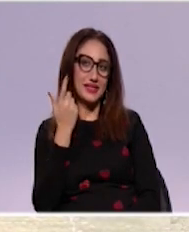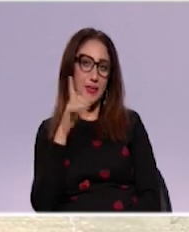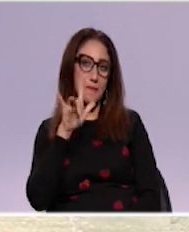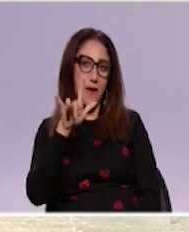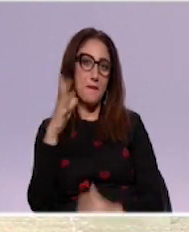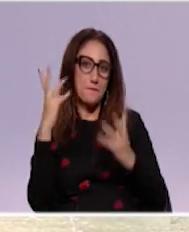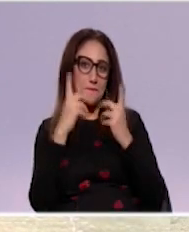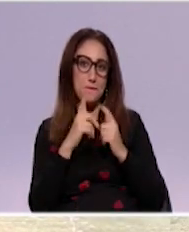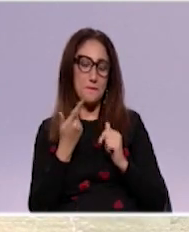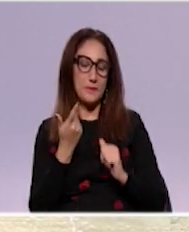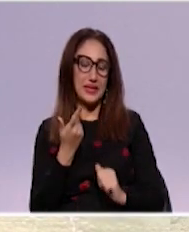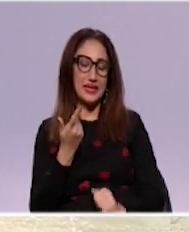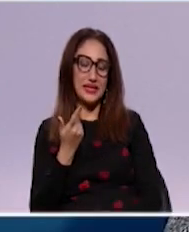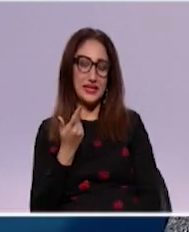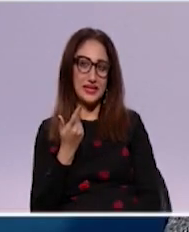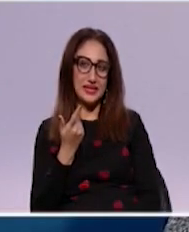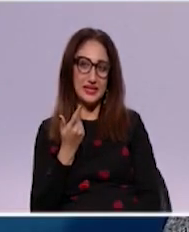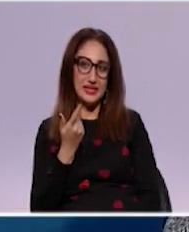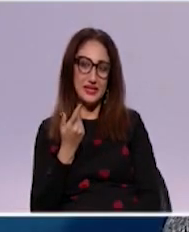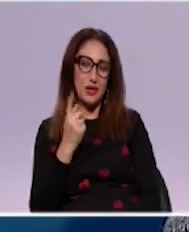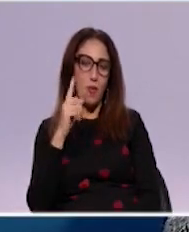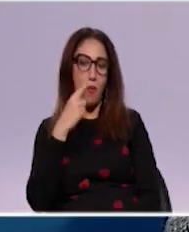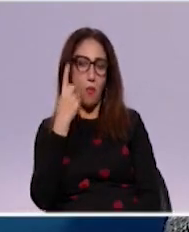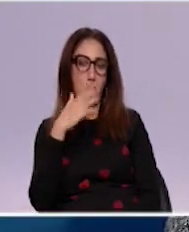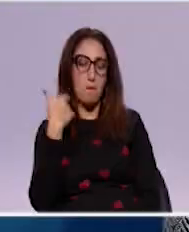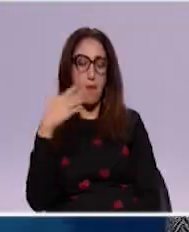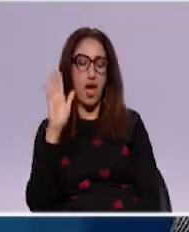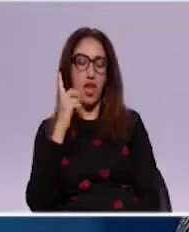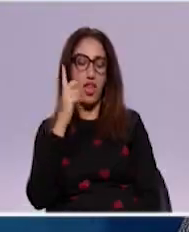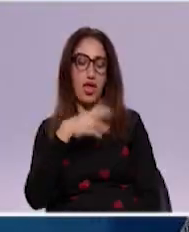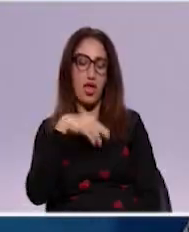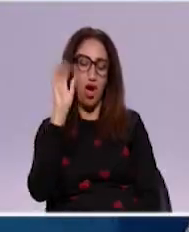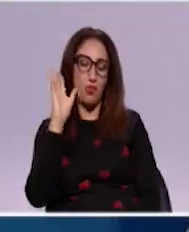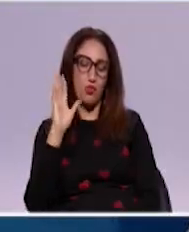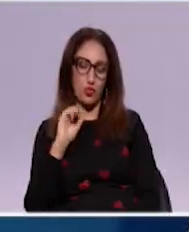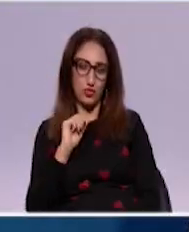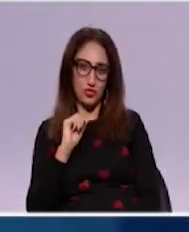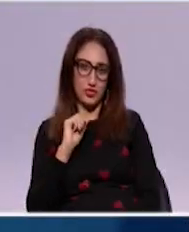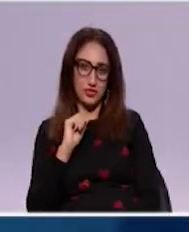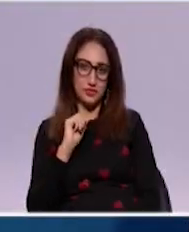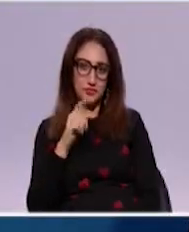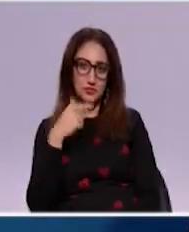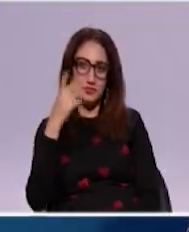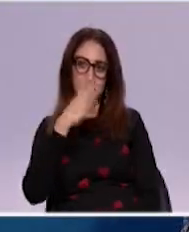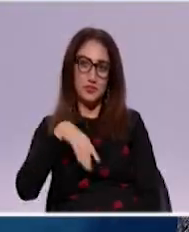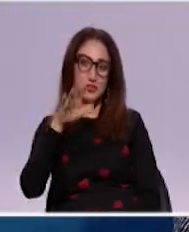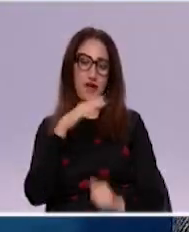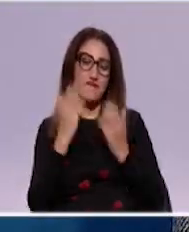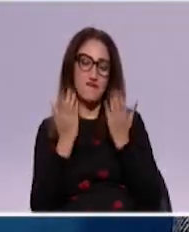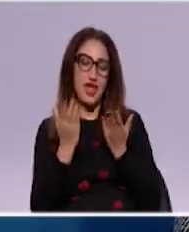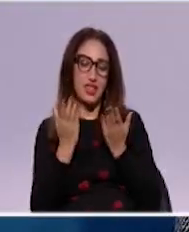مين؟ تحسين يلمص الله يرحمه. وانا اطلب من الجميع الفتحه على